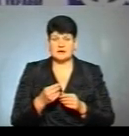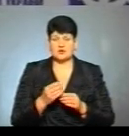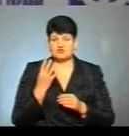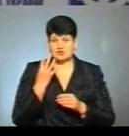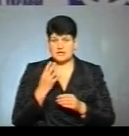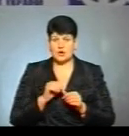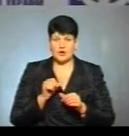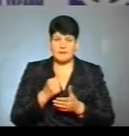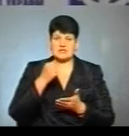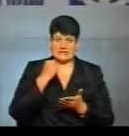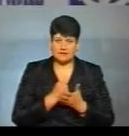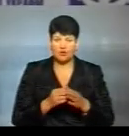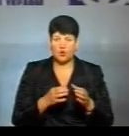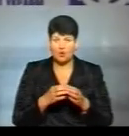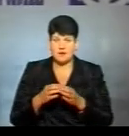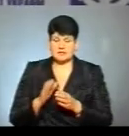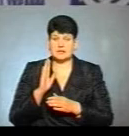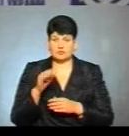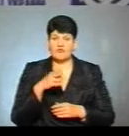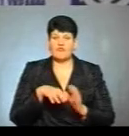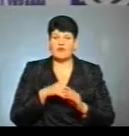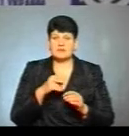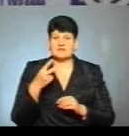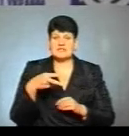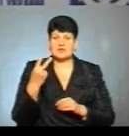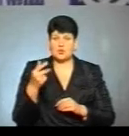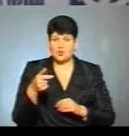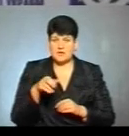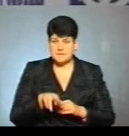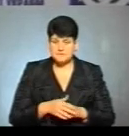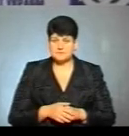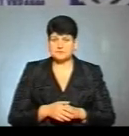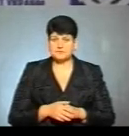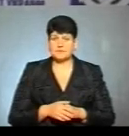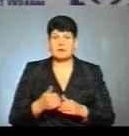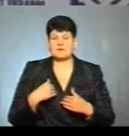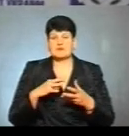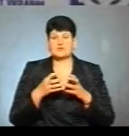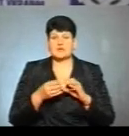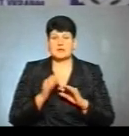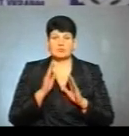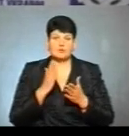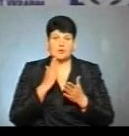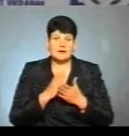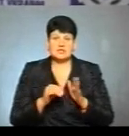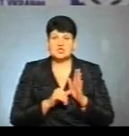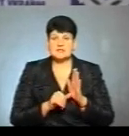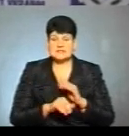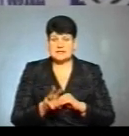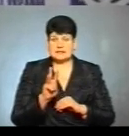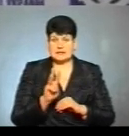4 громади, в яких відбудуться вибори 22 грудня. Тобто ми в результаті будемо мати